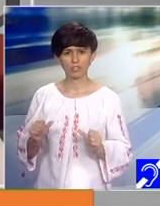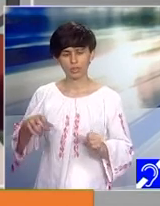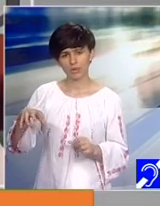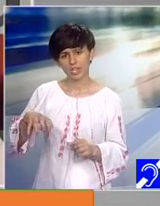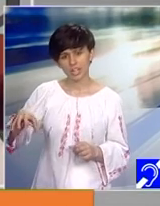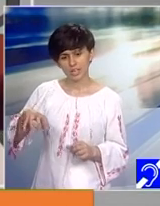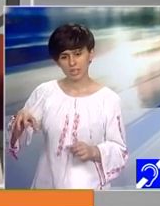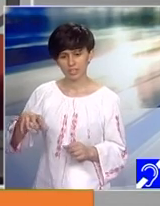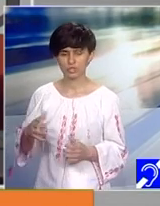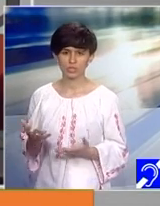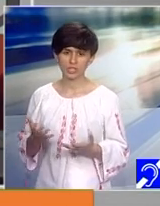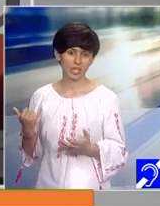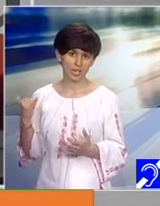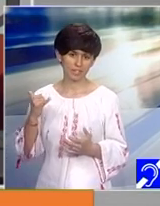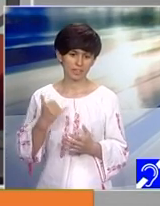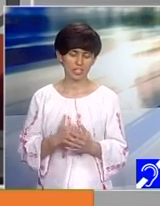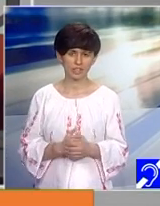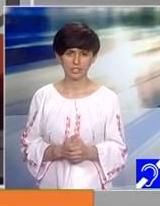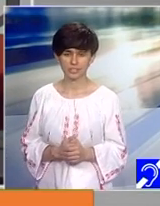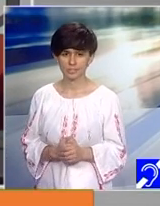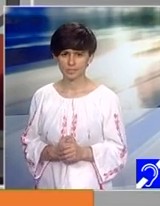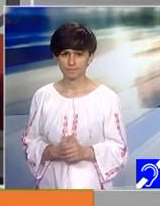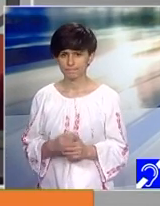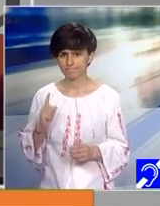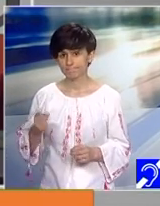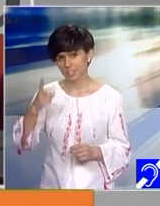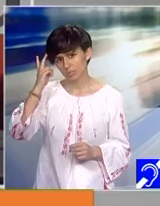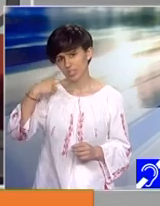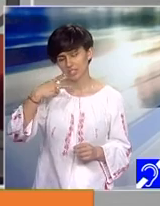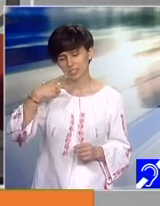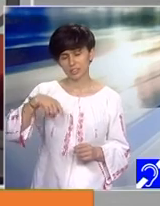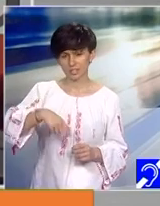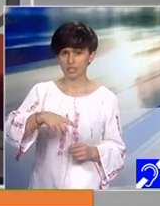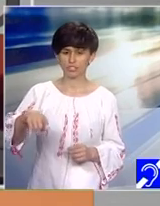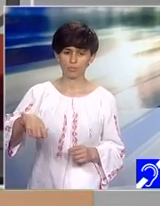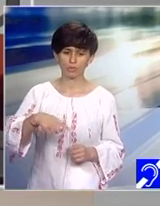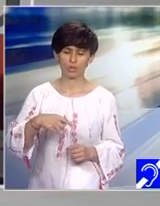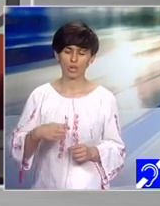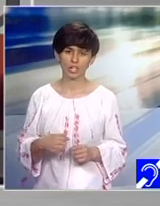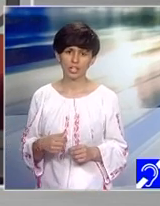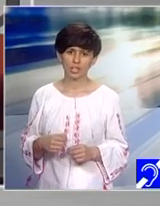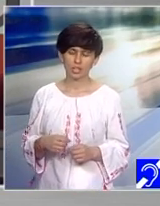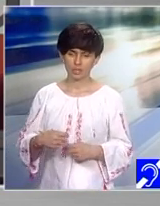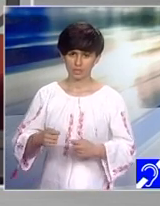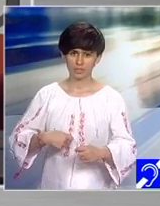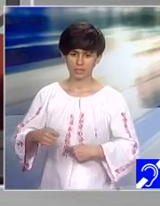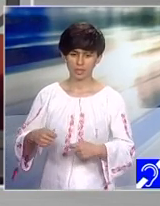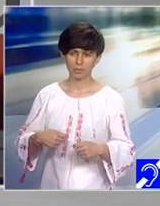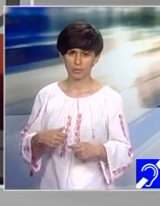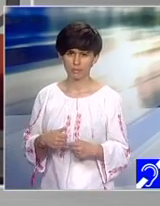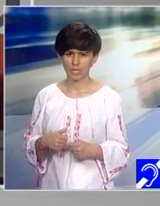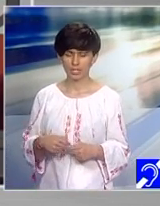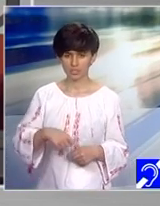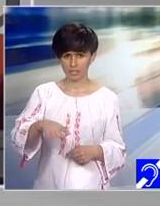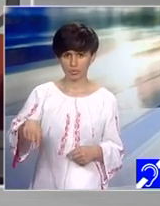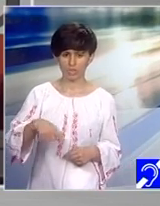zona din care vine. Dar trebuie să înțelegem că pe piața asta a